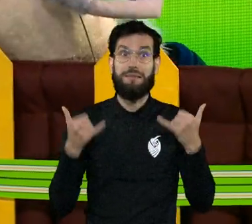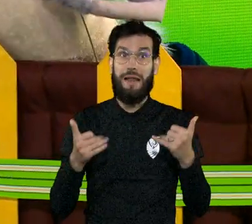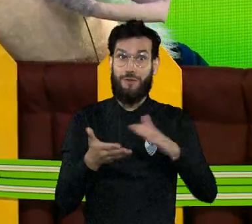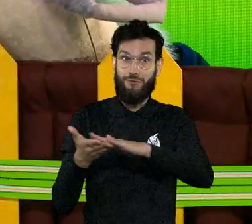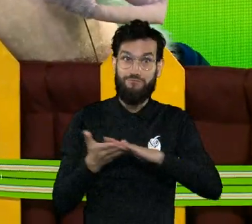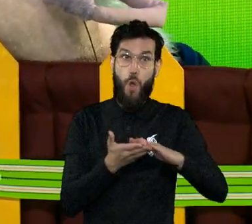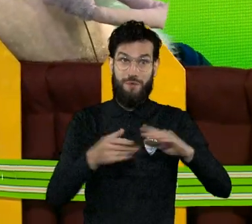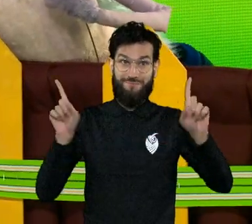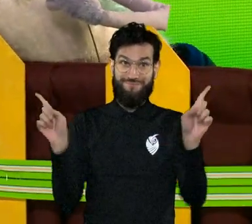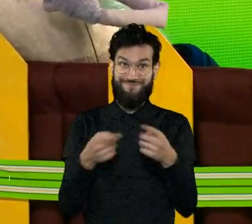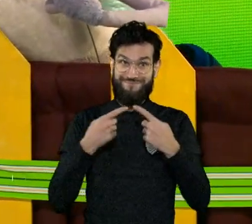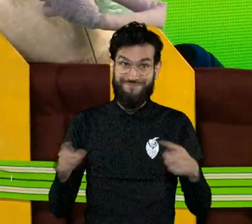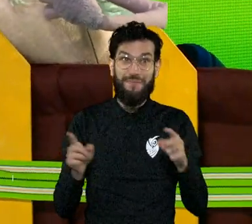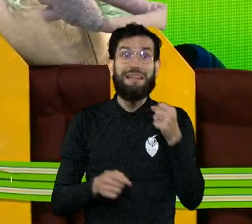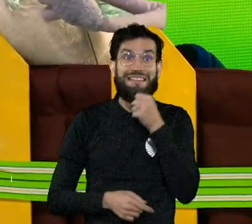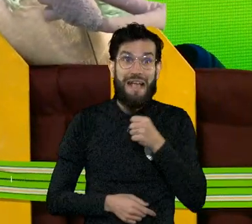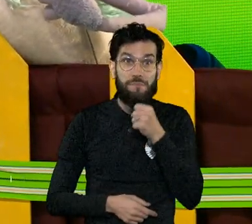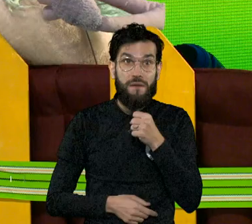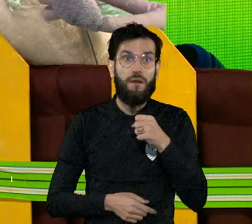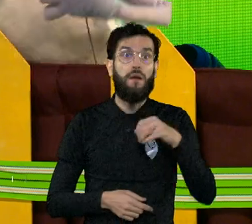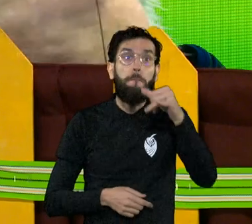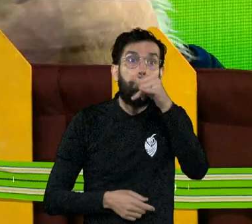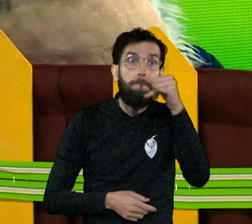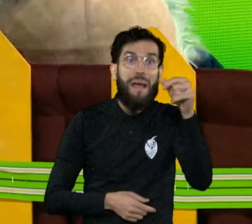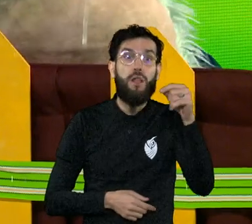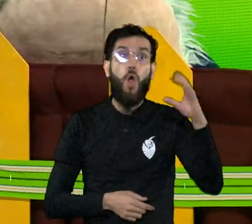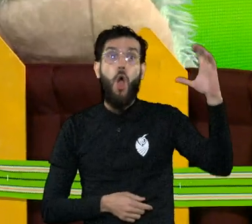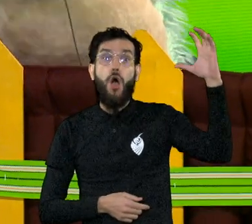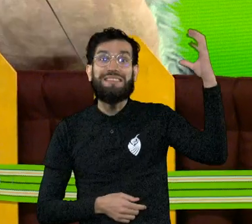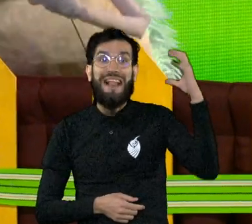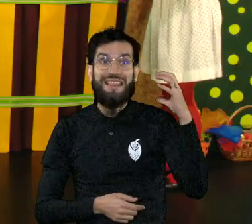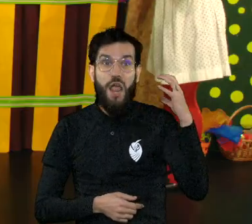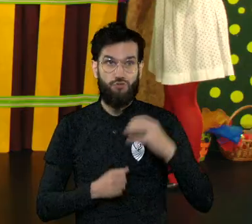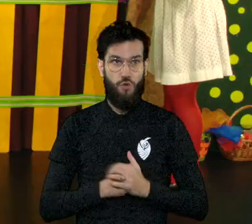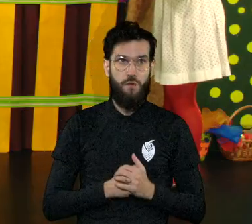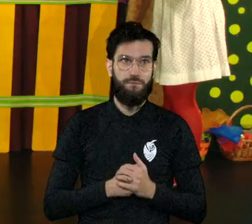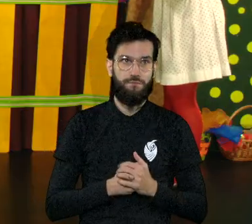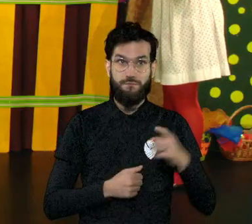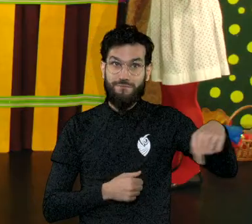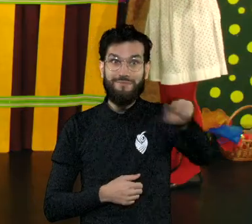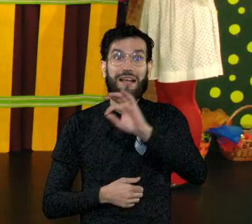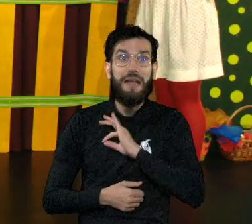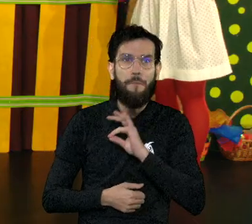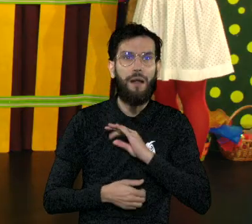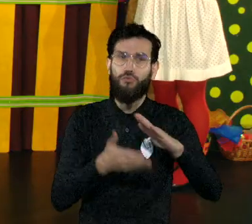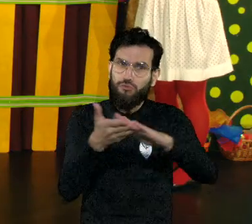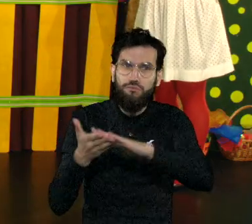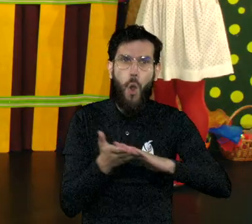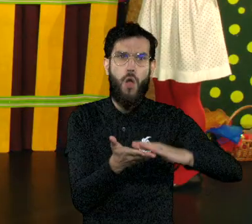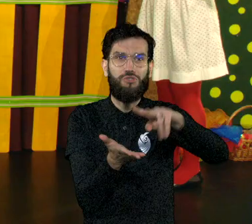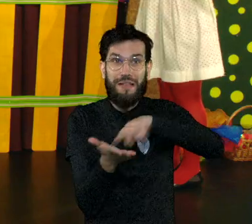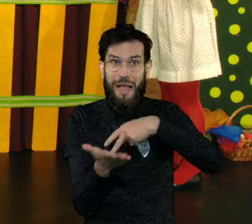zaspievame našu prvú pesničku, ktorá sa volá Slniečko. Kamoši, kľudne si s nami